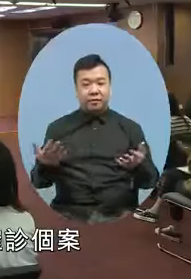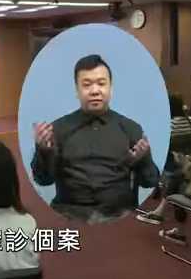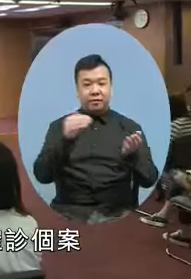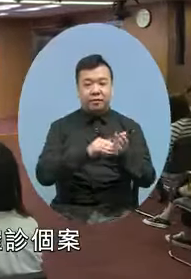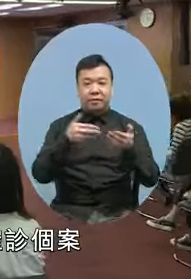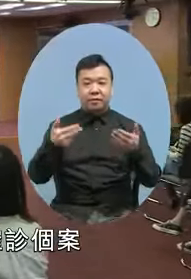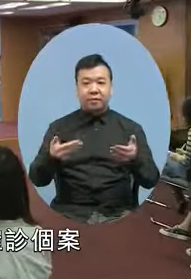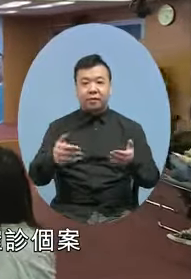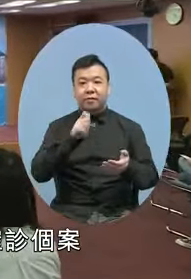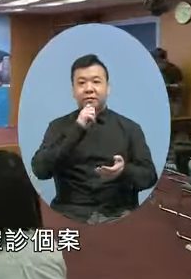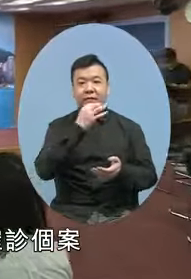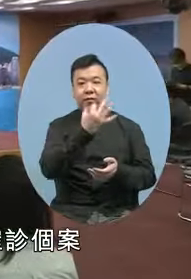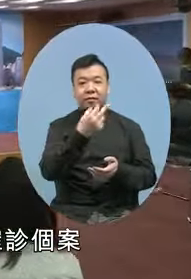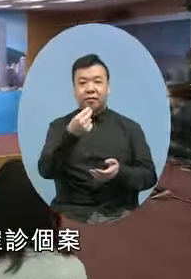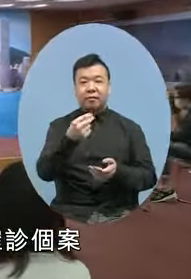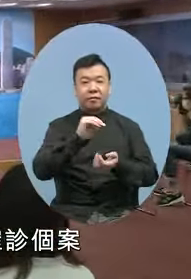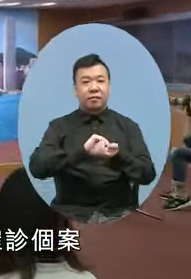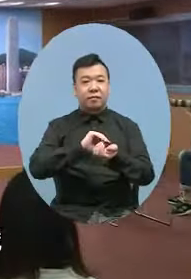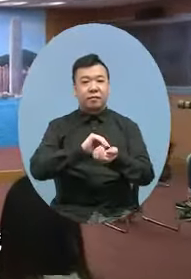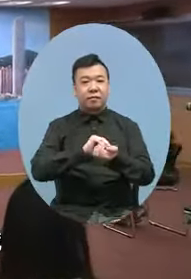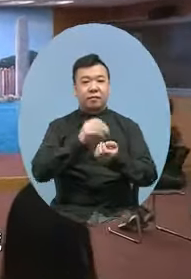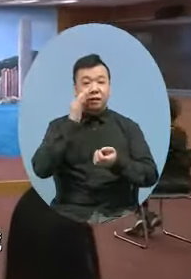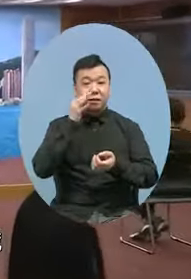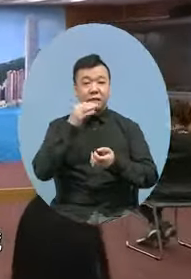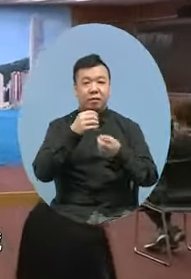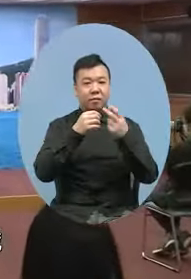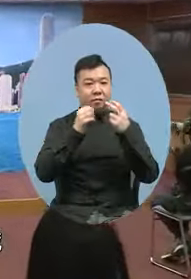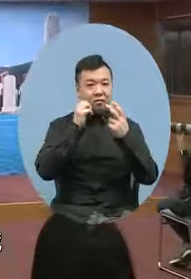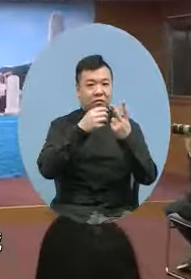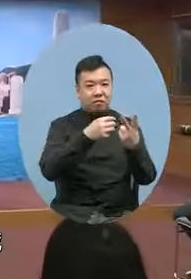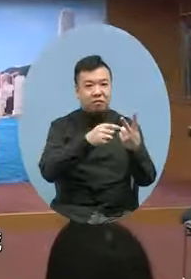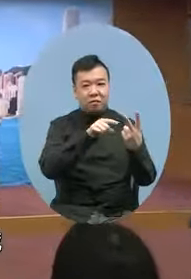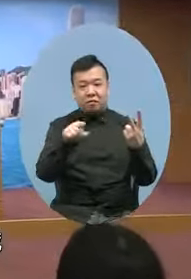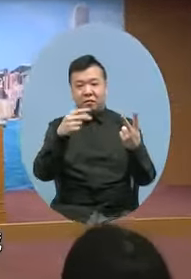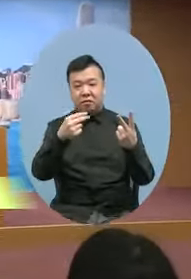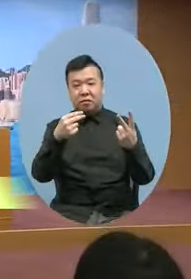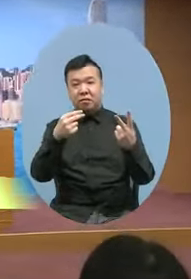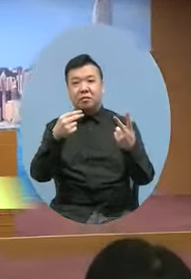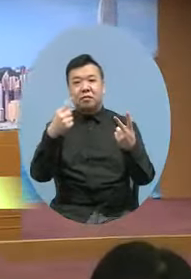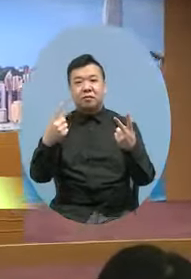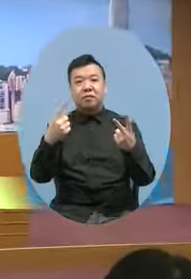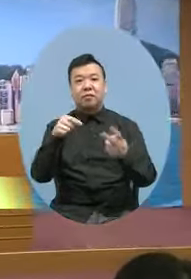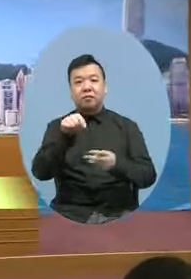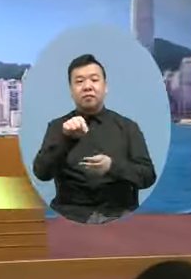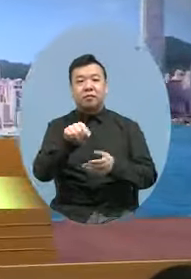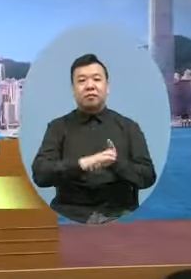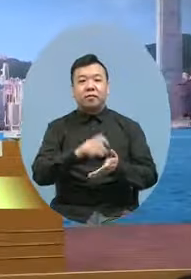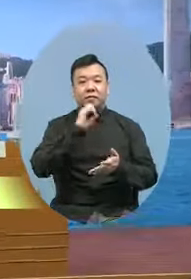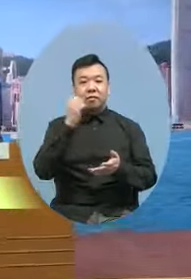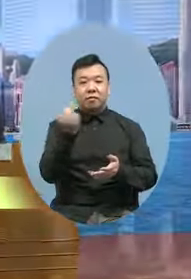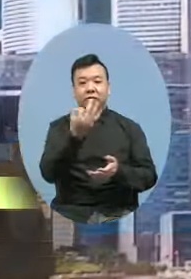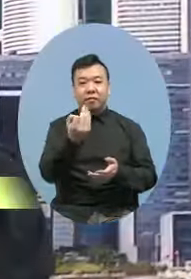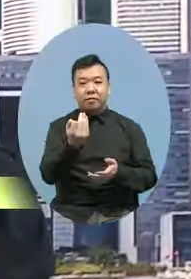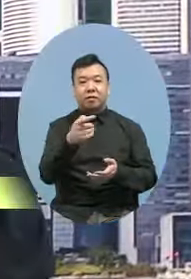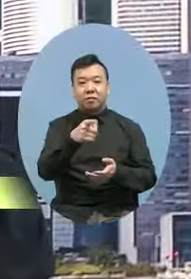到今日目前為止咧，就有37宗個案啦。咁啊，年齡係2歲到71歲啦。咁有其中有